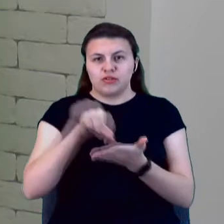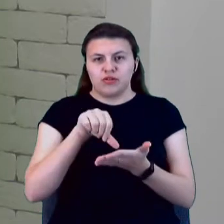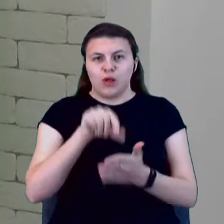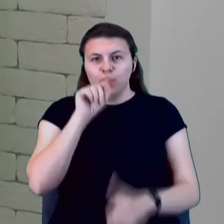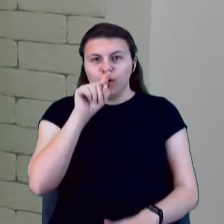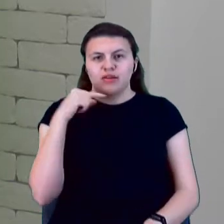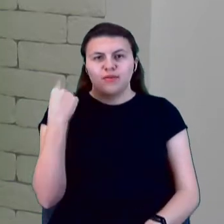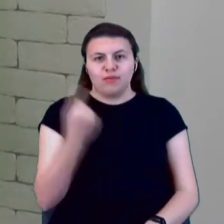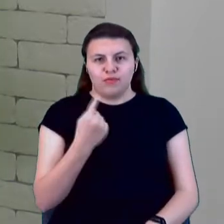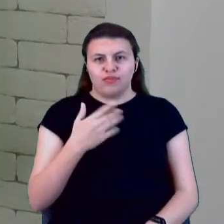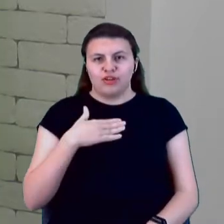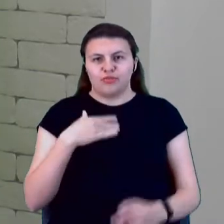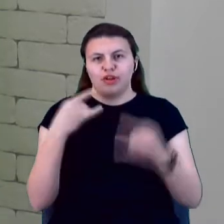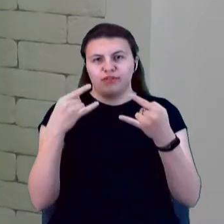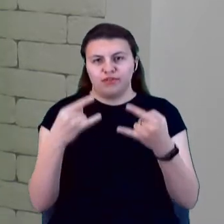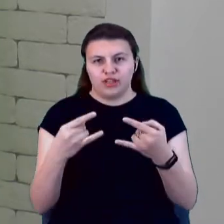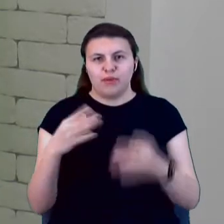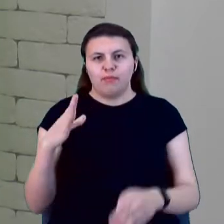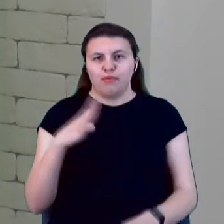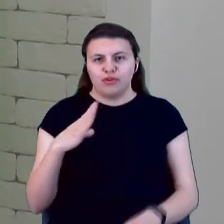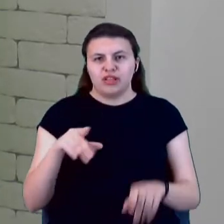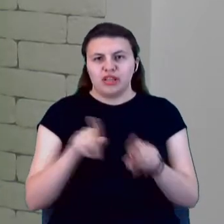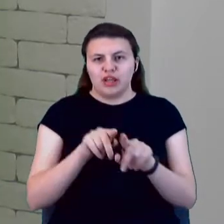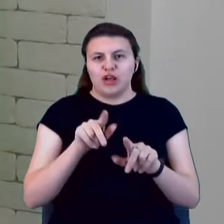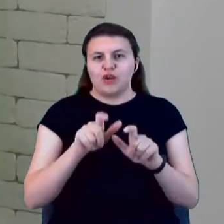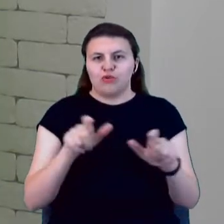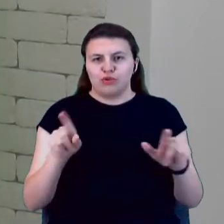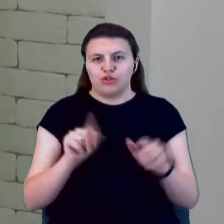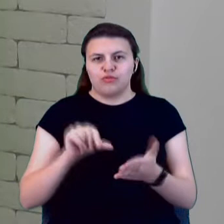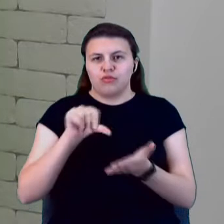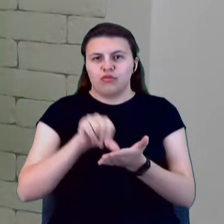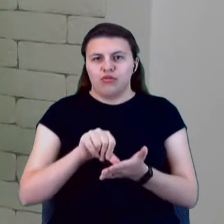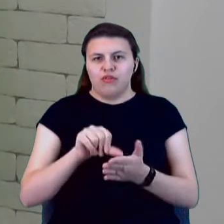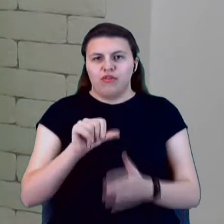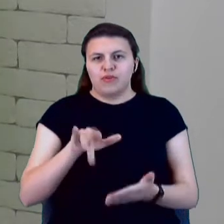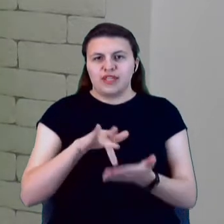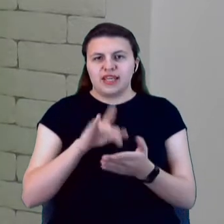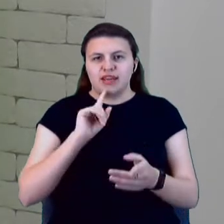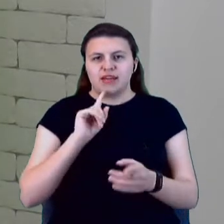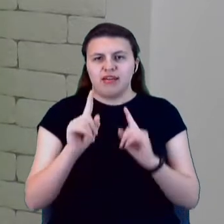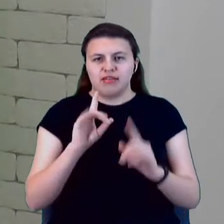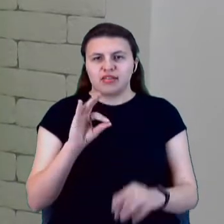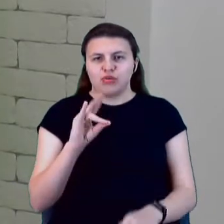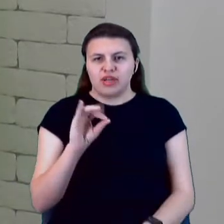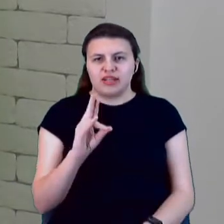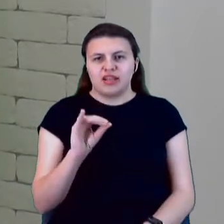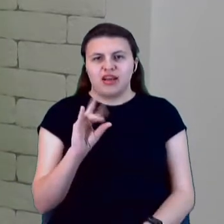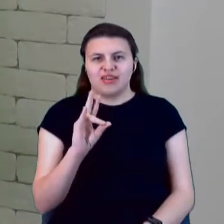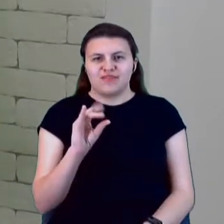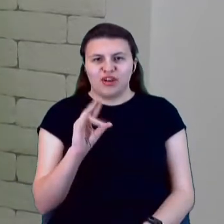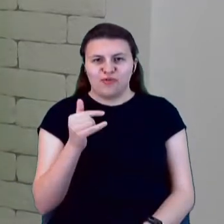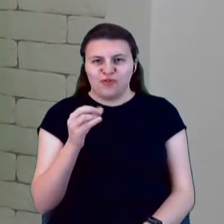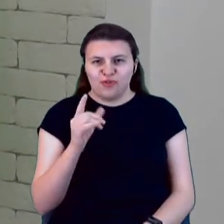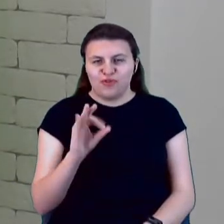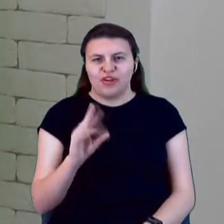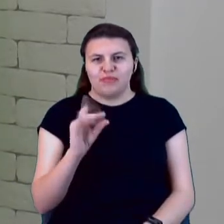області. В нашому ефірі були такі люди, які балотуються в міські ради Старобільська, Сватового, Креміної, Рубіжного. На